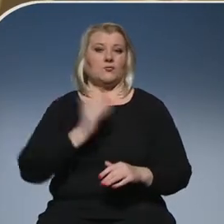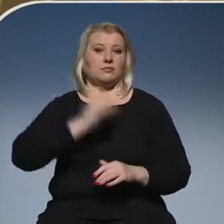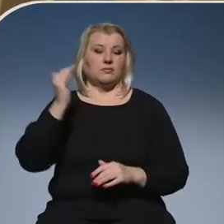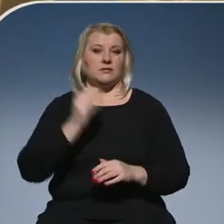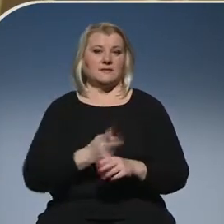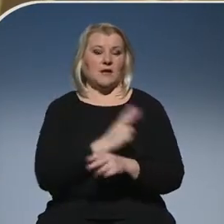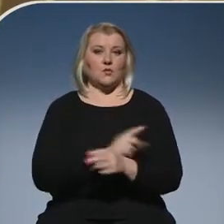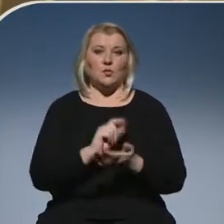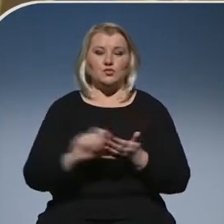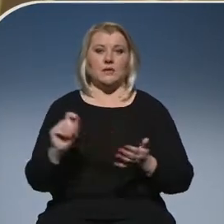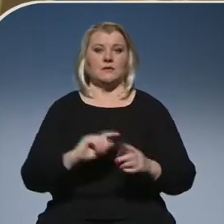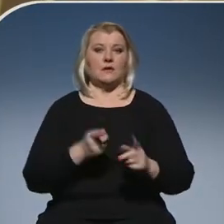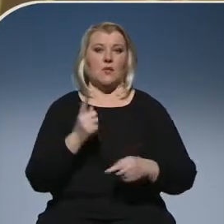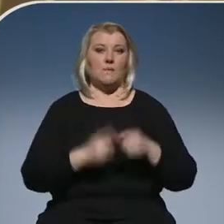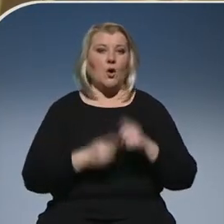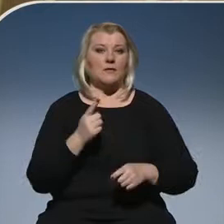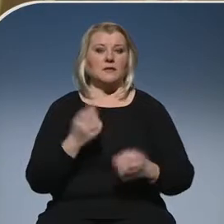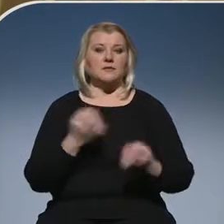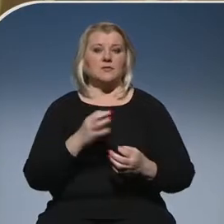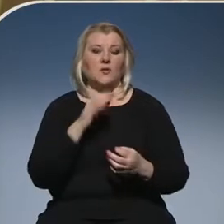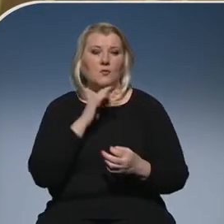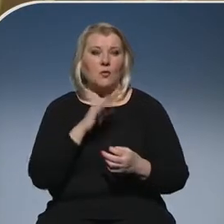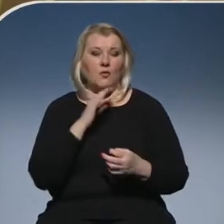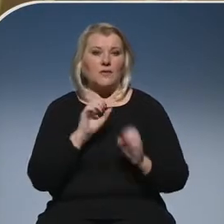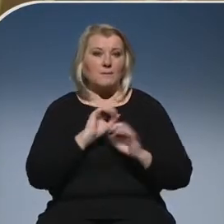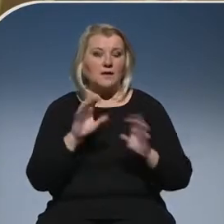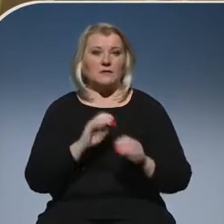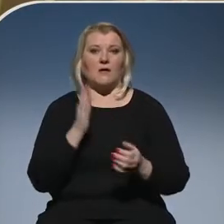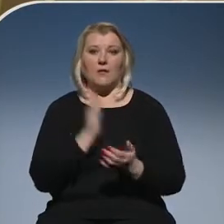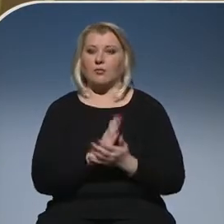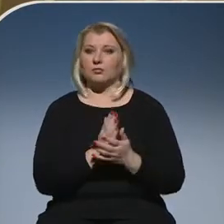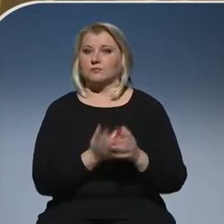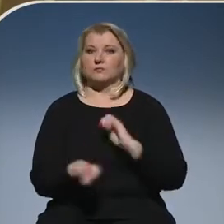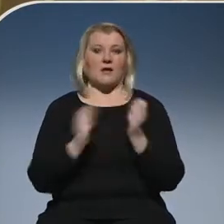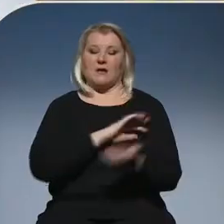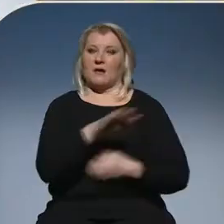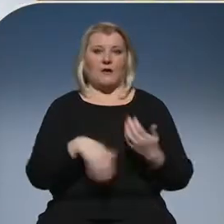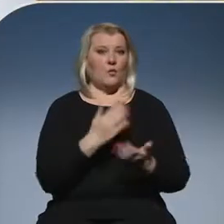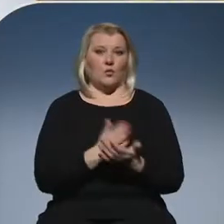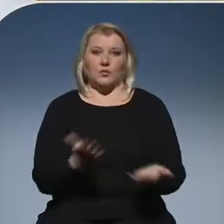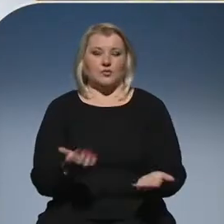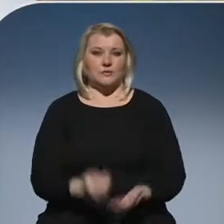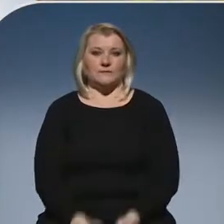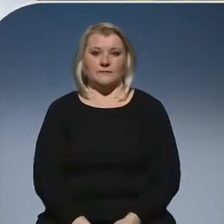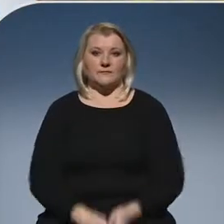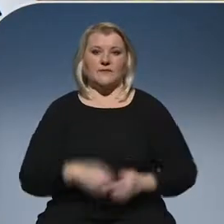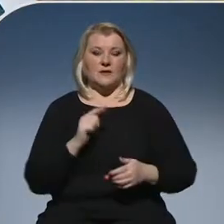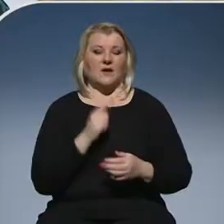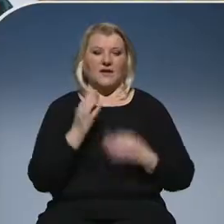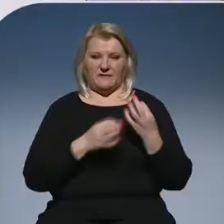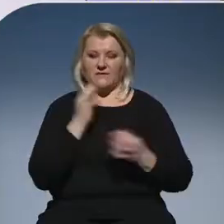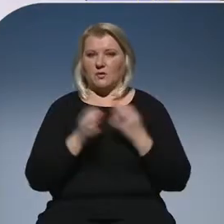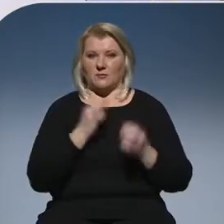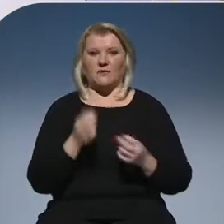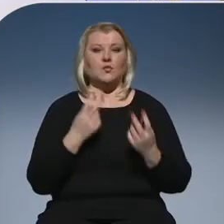státní úředník nebo politik něco pronesl v médiích a vyvolá to vlnu. A je pravda, že tahle informovanost je potřebná asi nejenom